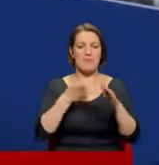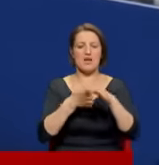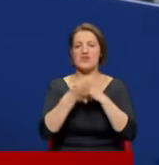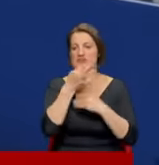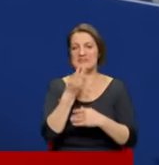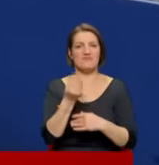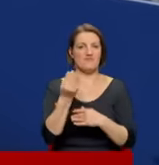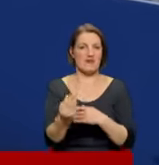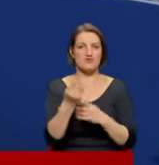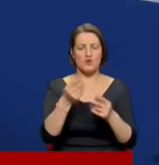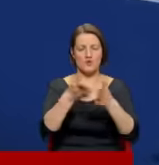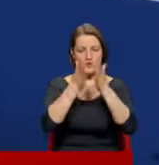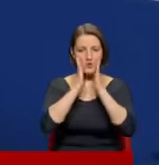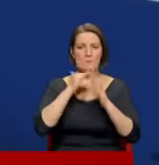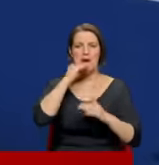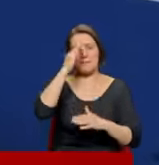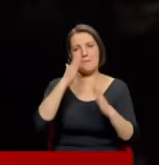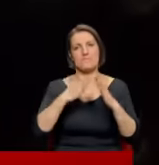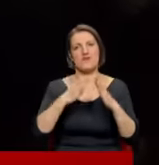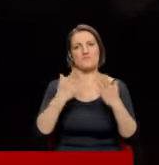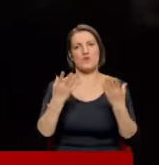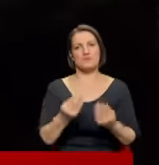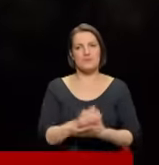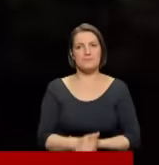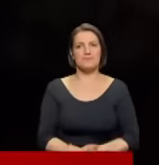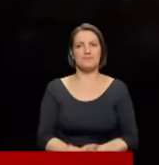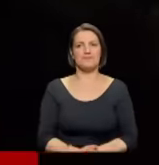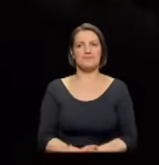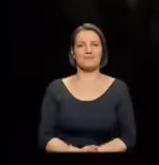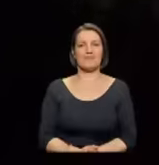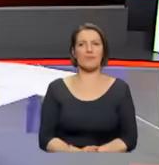izni verildi. Çok şükür bayramda evimizde olacağız.